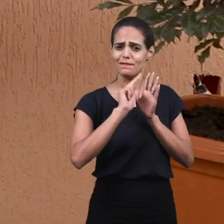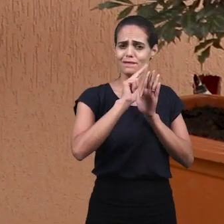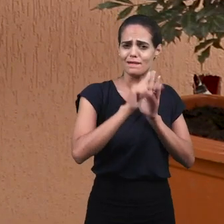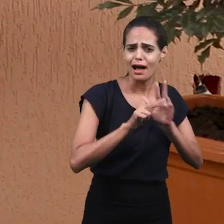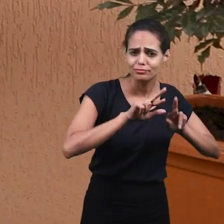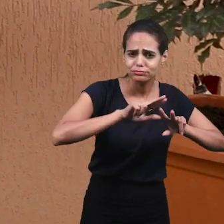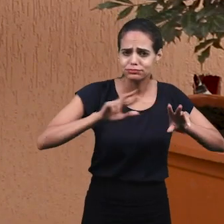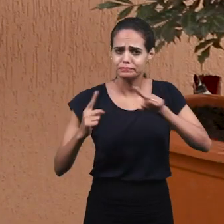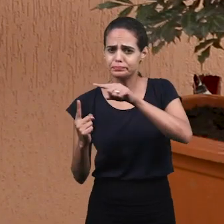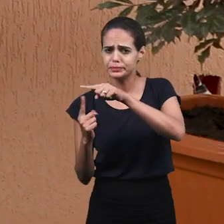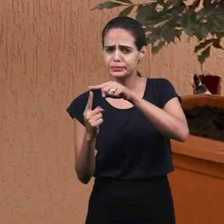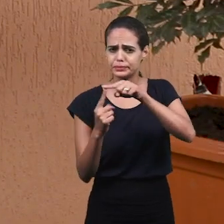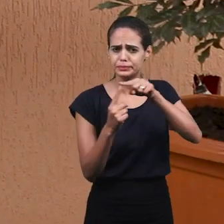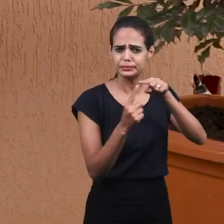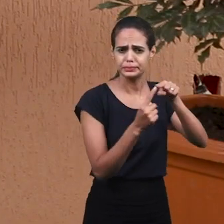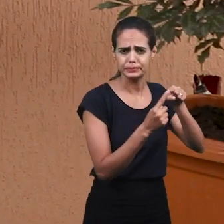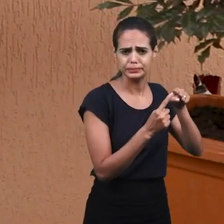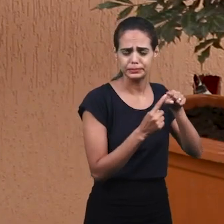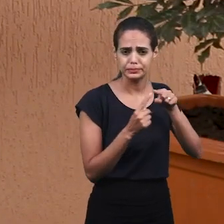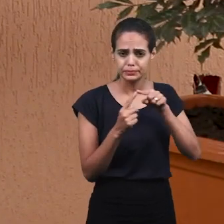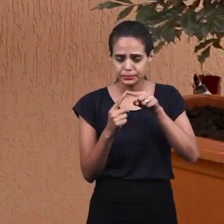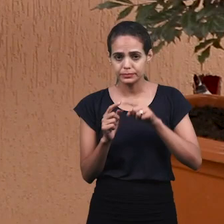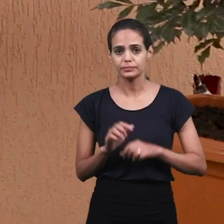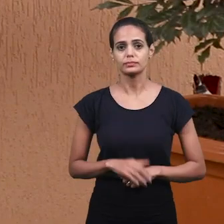une condition hétérogène.